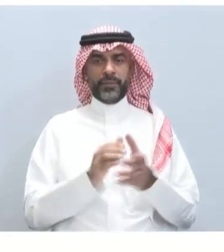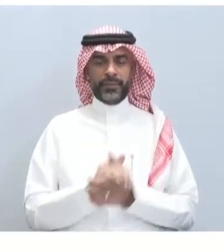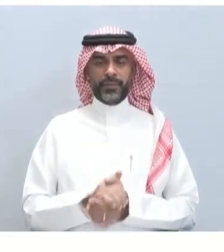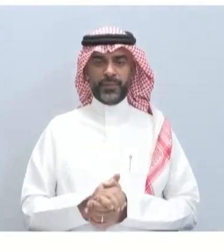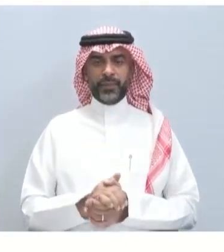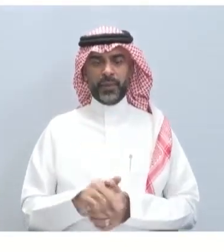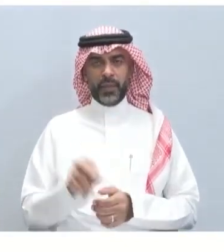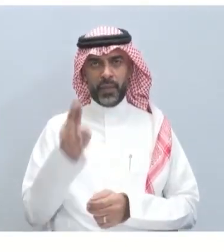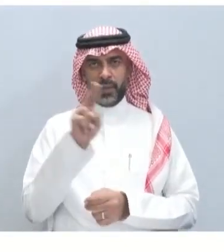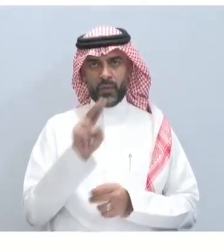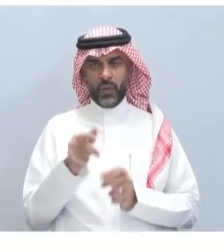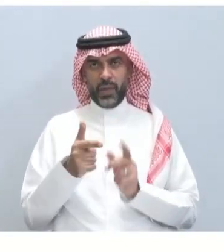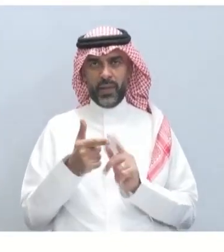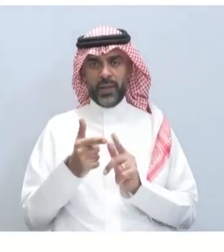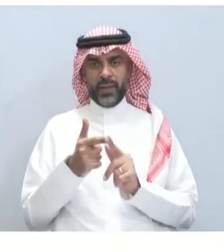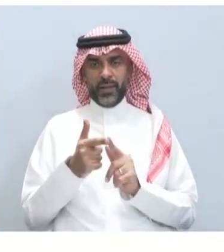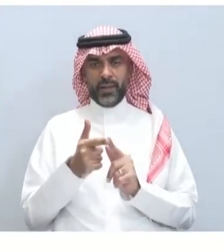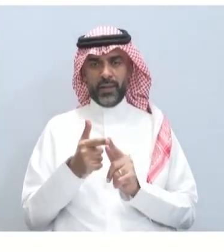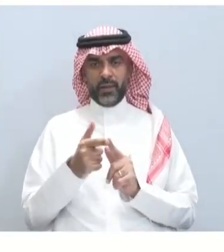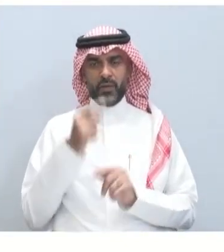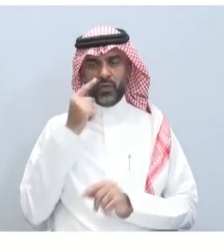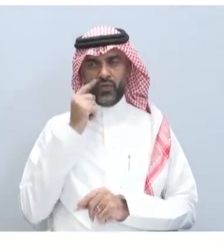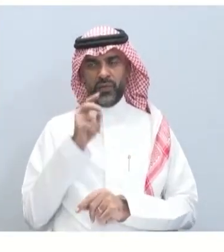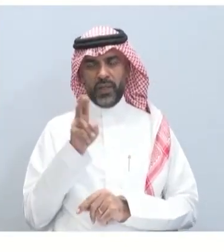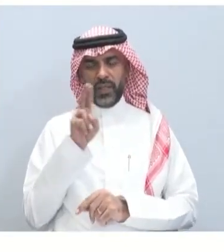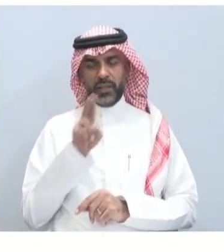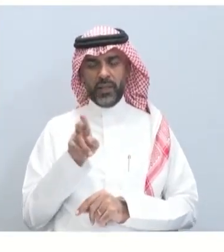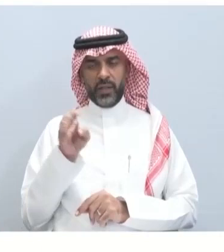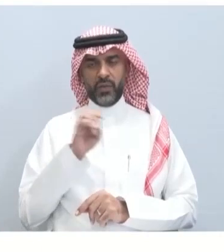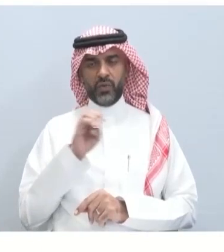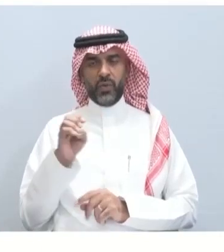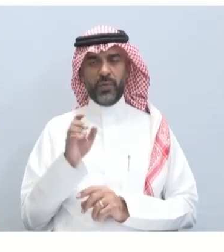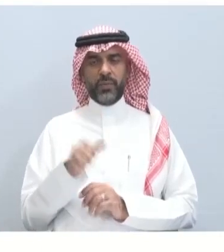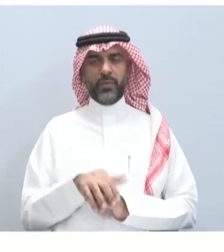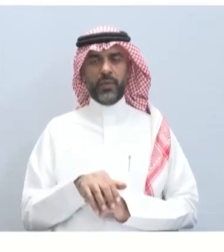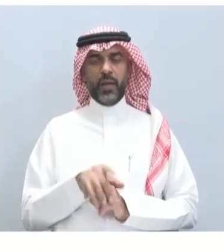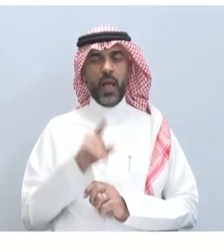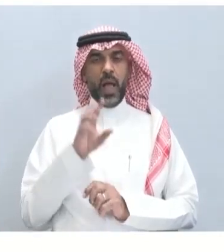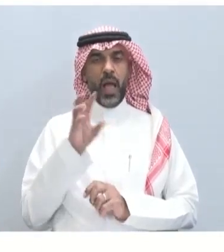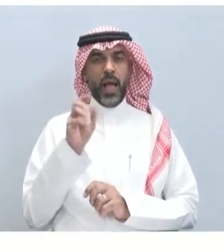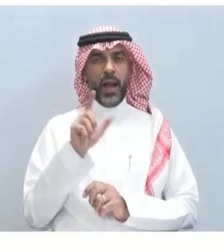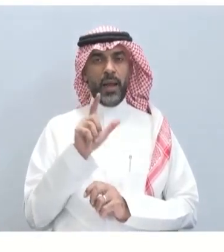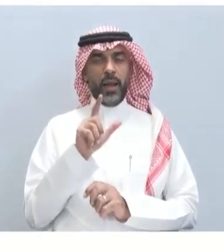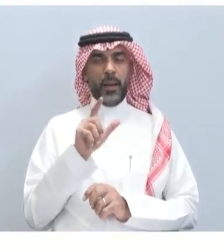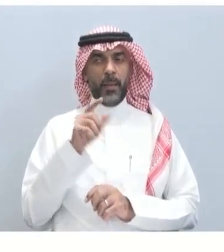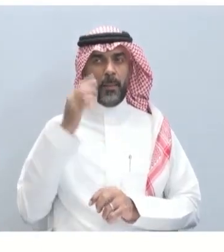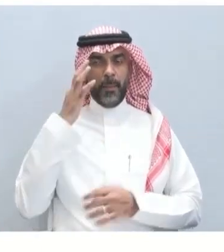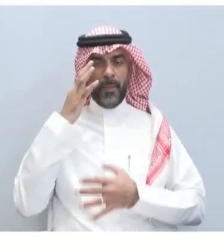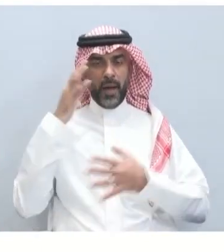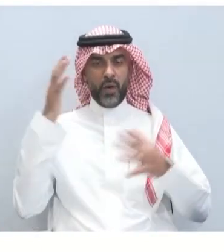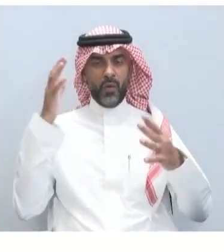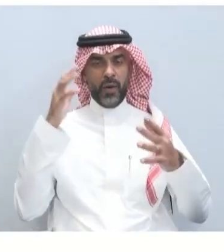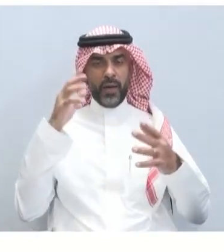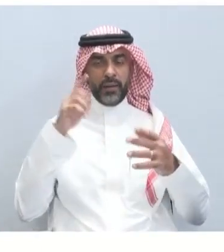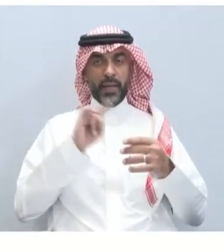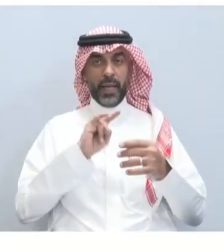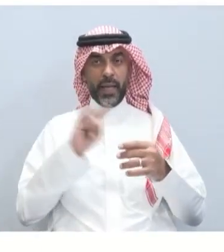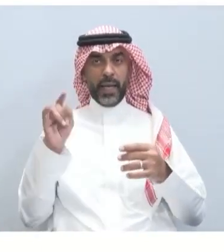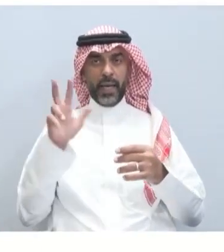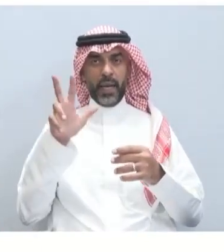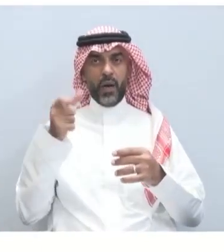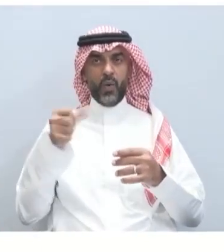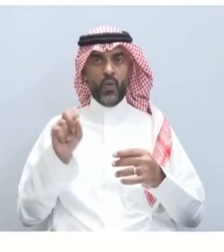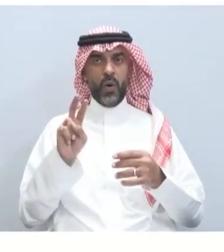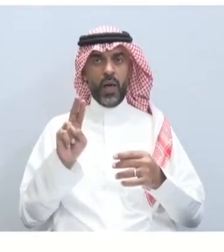لدينا السؤال الثاني ناقش الاسئله الاتيه هل مصادر المعلومات غير الوثائقيه